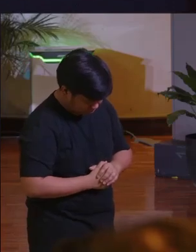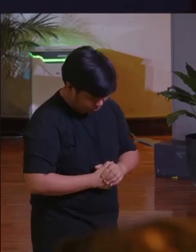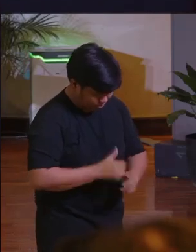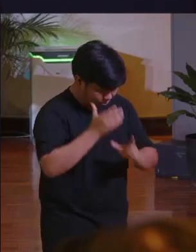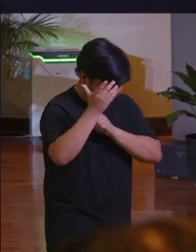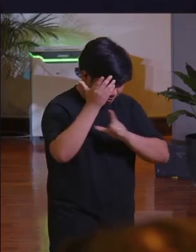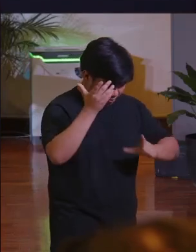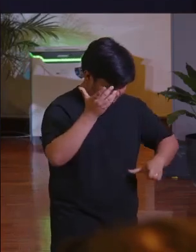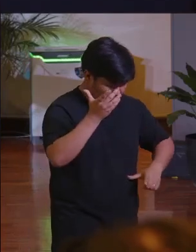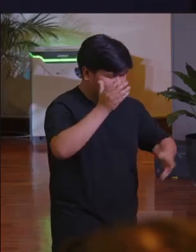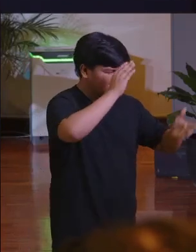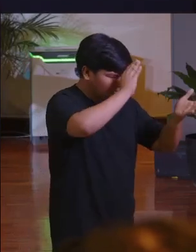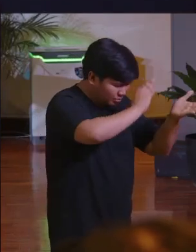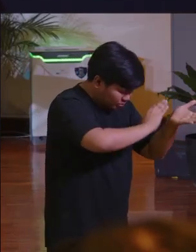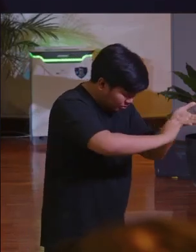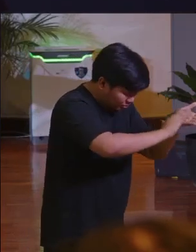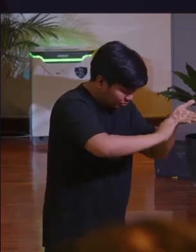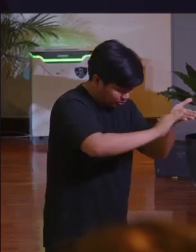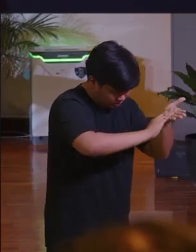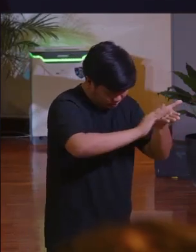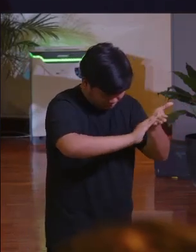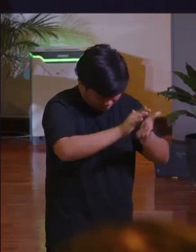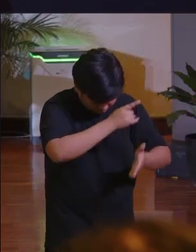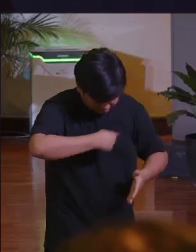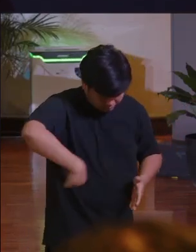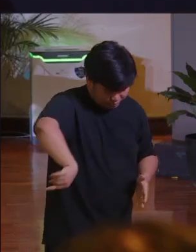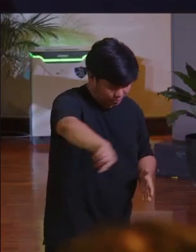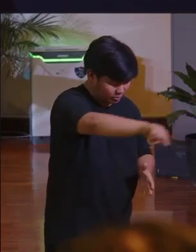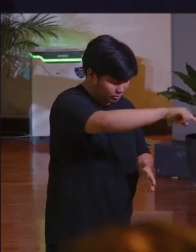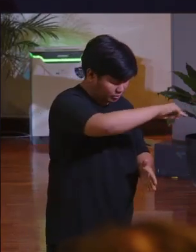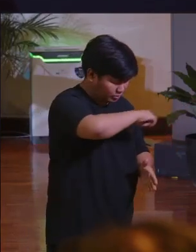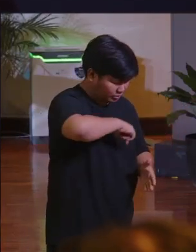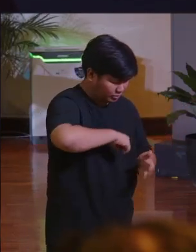Panginoon, patawarin niyo po ang bawat isa sa amin